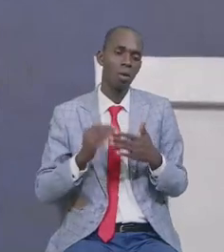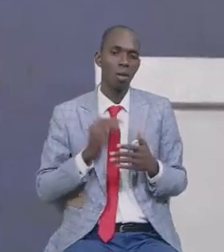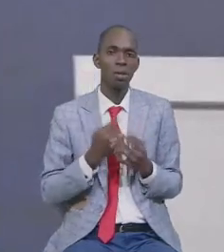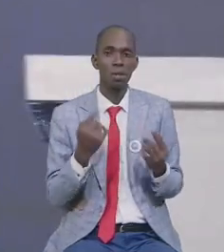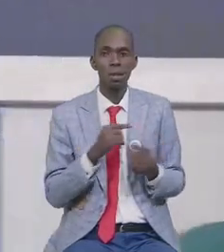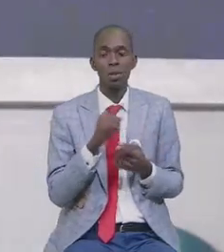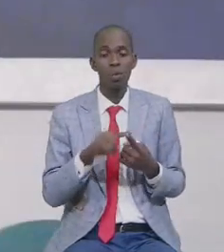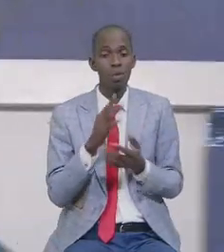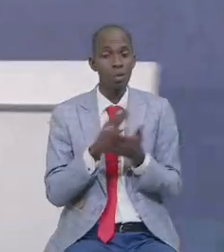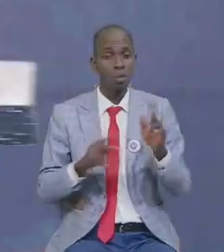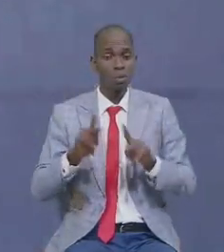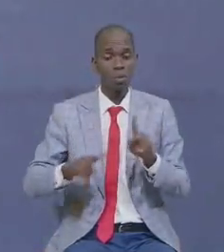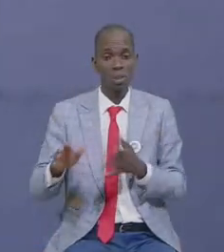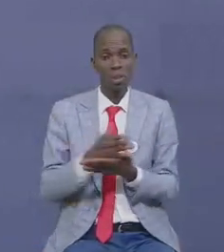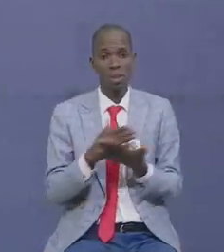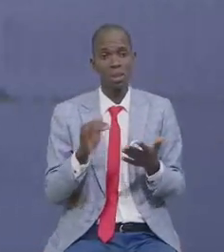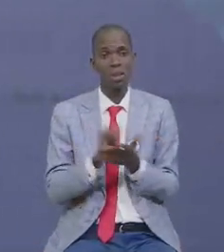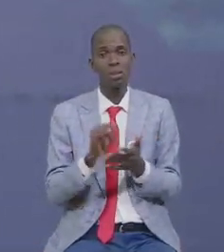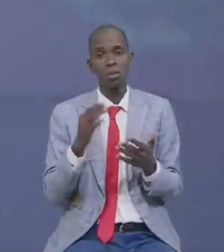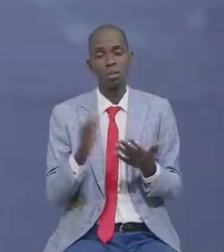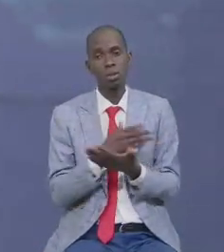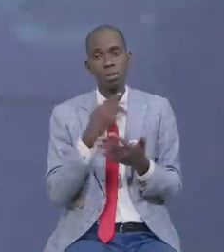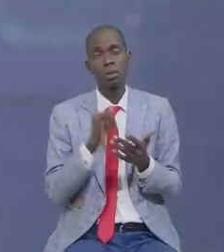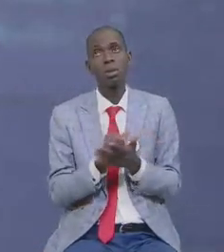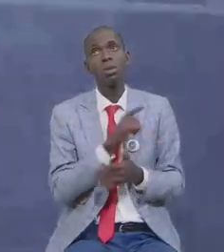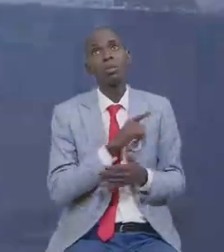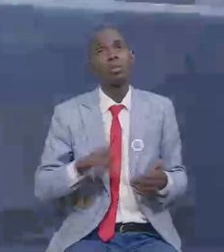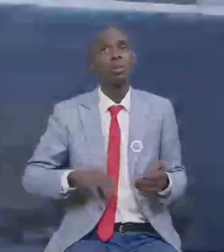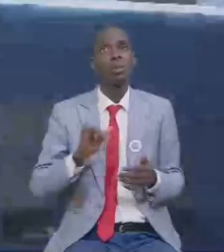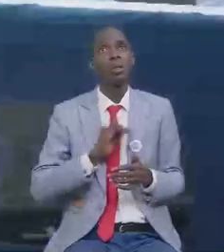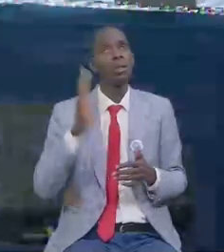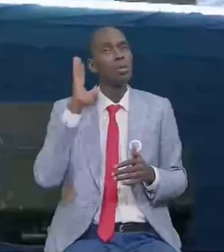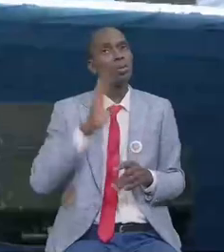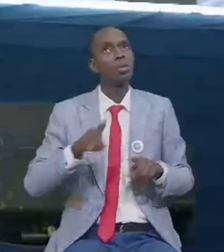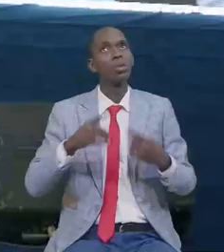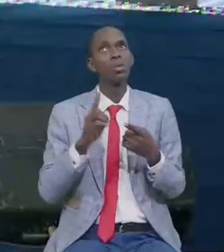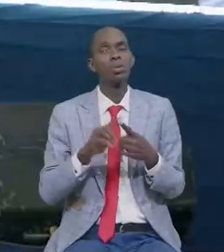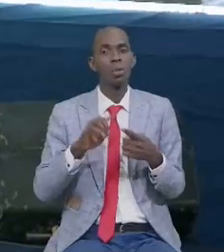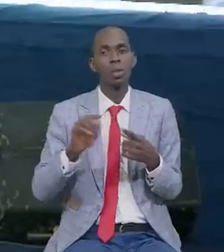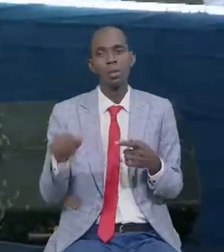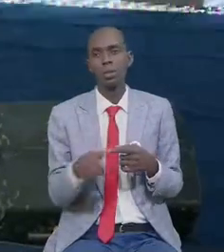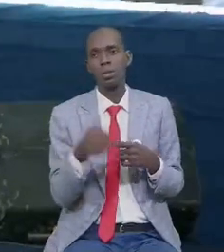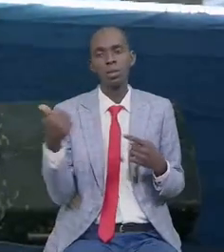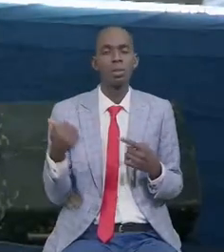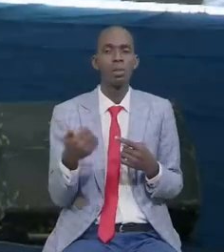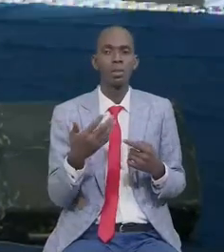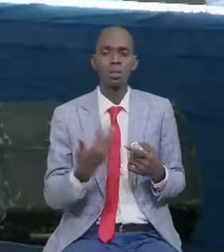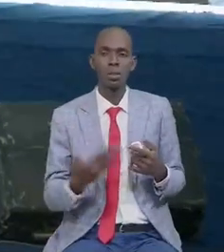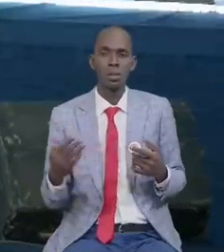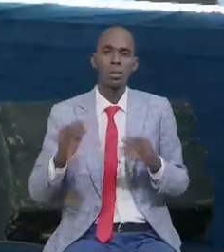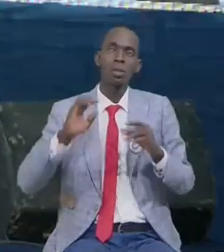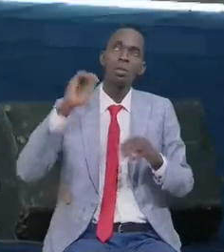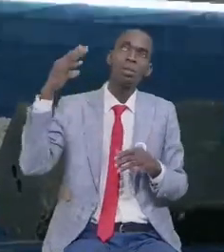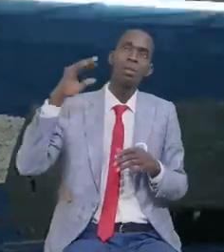chantent cela, ils disent, oh Seigneur, je vais ailleurs, mais j'ai la grâce plus grande que mes péchés.